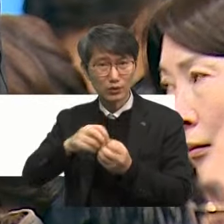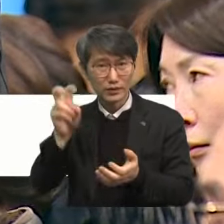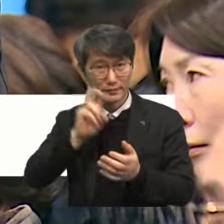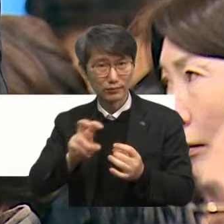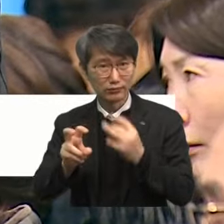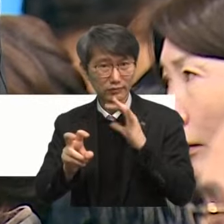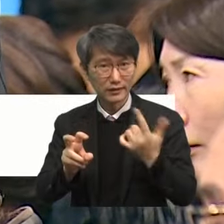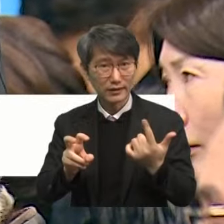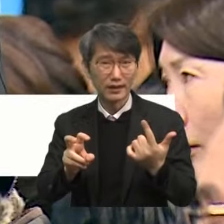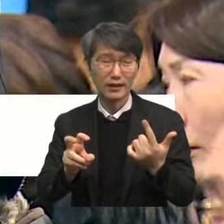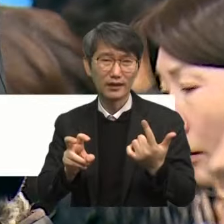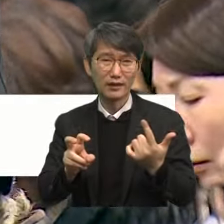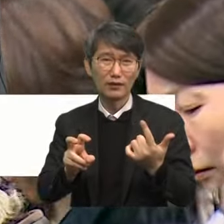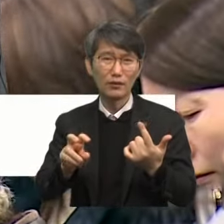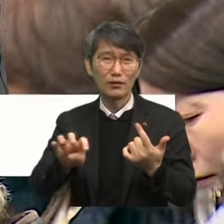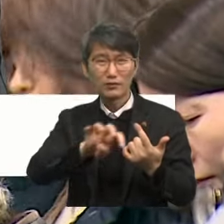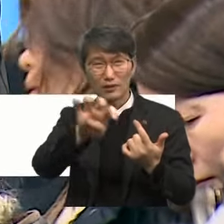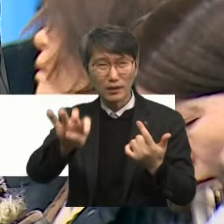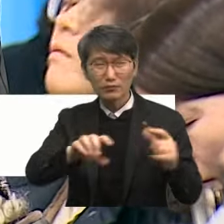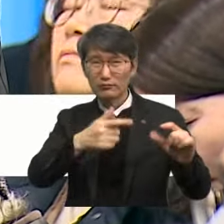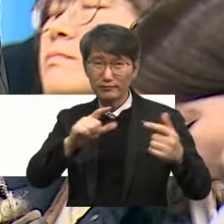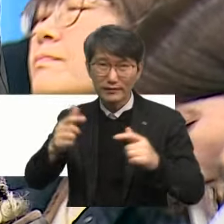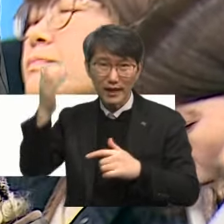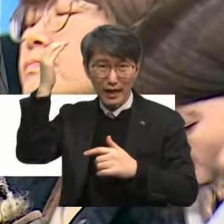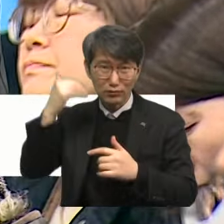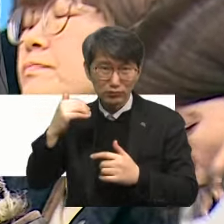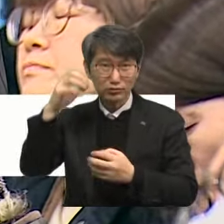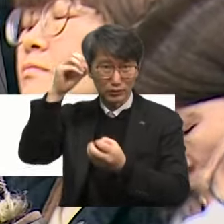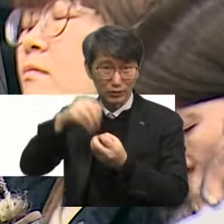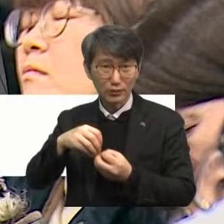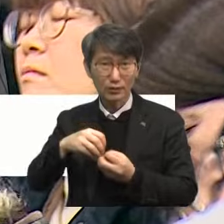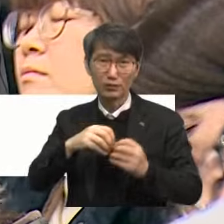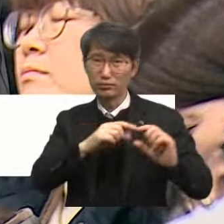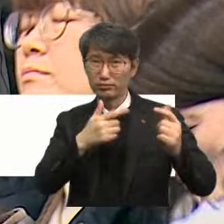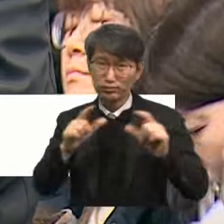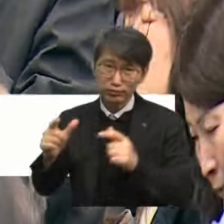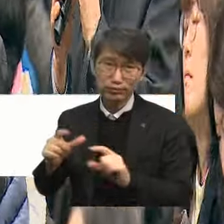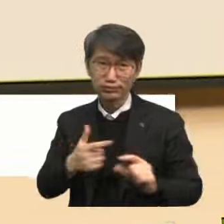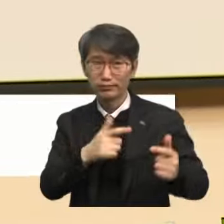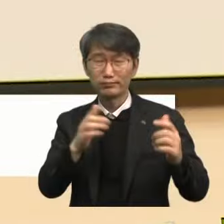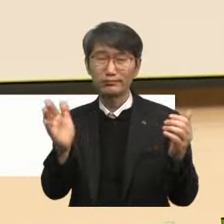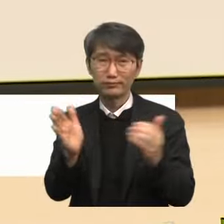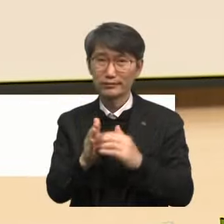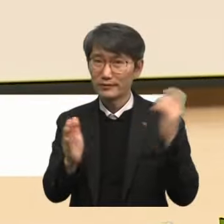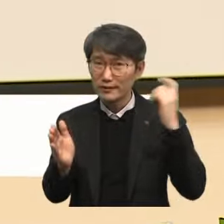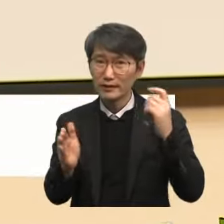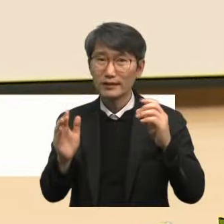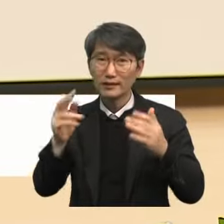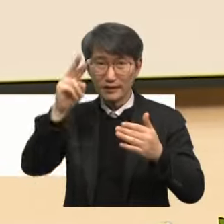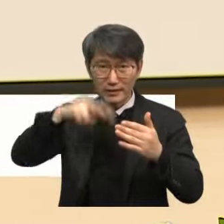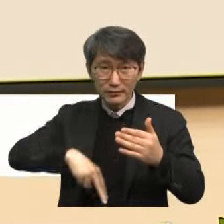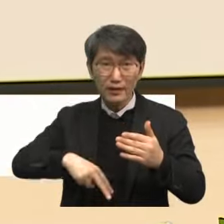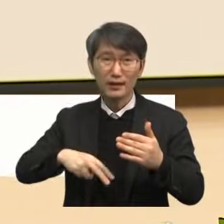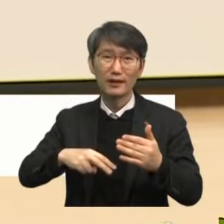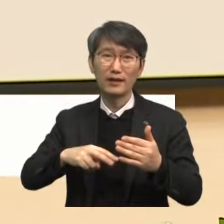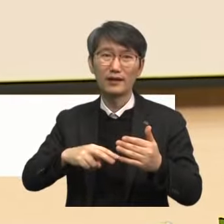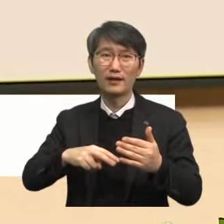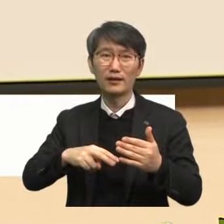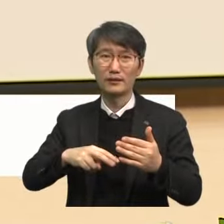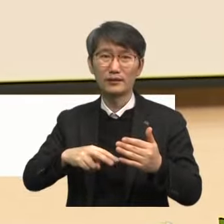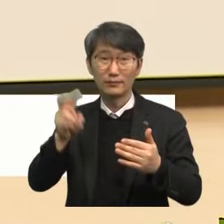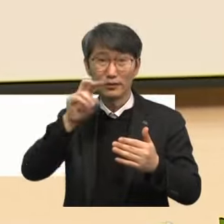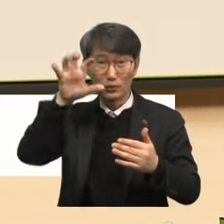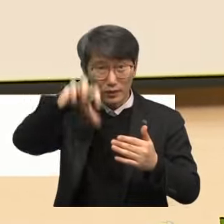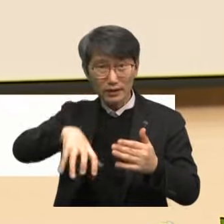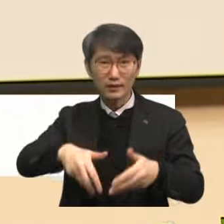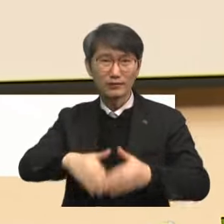아니라 동서양 고전 음악, 요즘에 한류 음악까지 망라해서 우리가 음악 도서관을 지금 암사동에 짓는다면